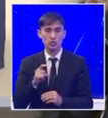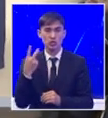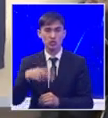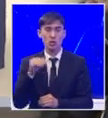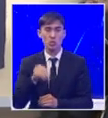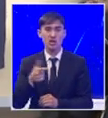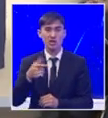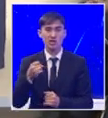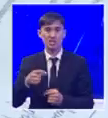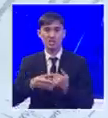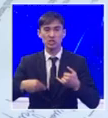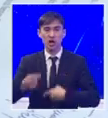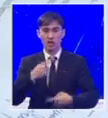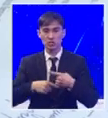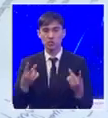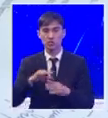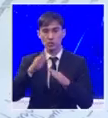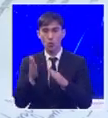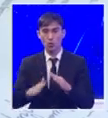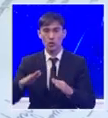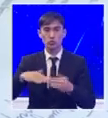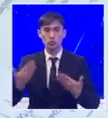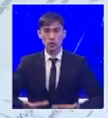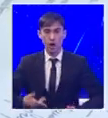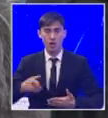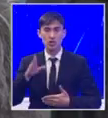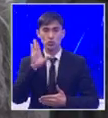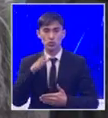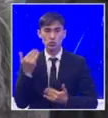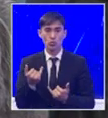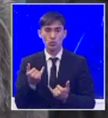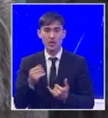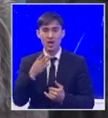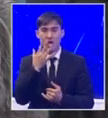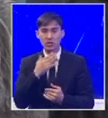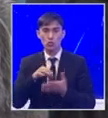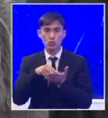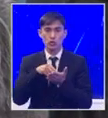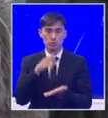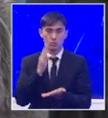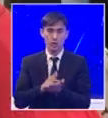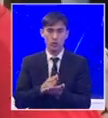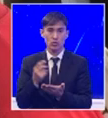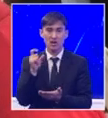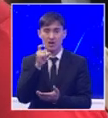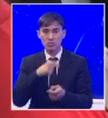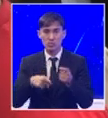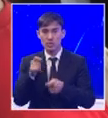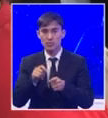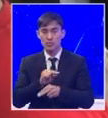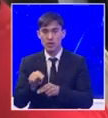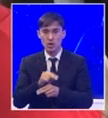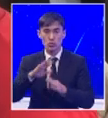жерді қайтарып алғысы келеді. Таудағы тұрғылықты халық жыл су атап кеткен аймақ этнотуризмге сұранып ақ тұр. Онда қымызбен емдеу,